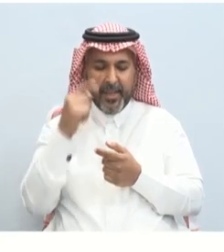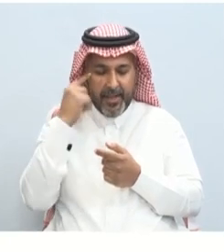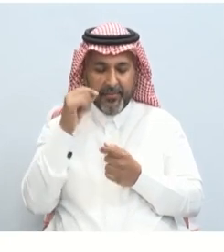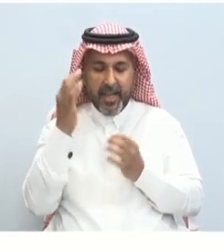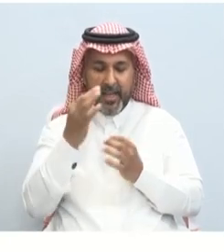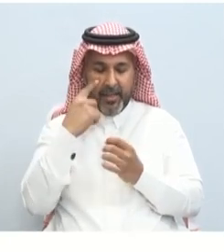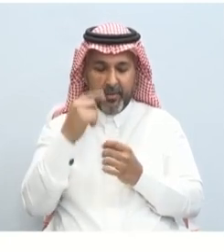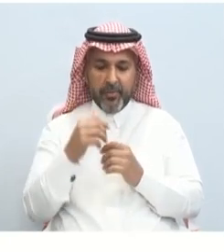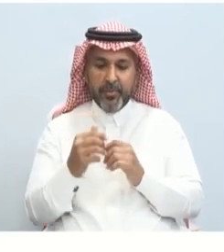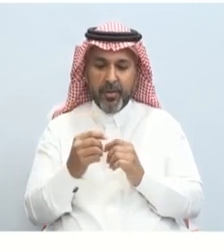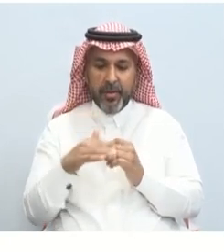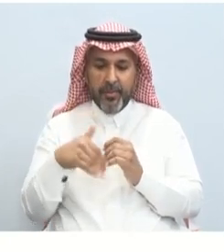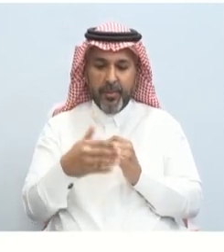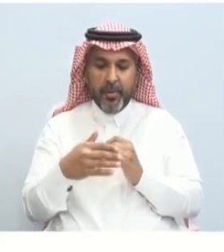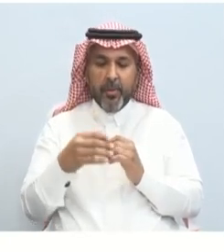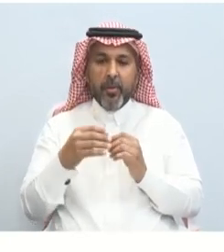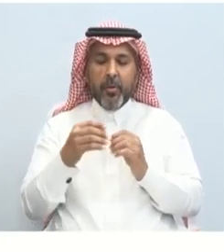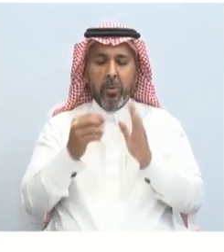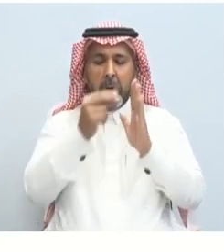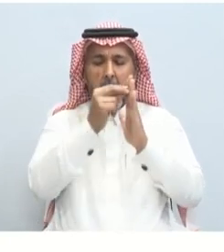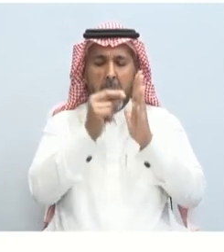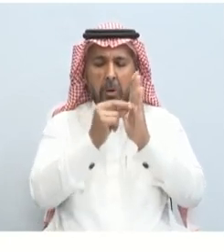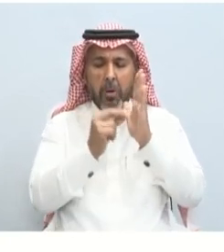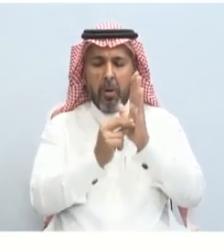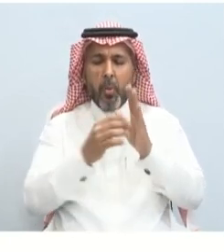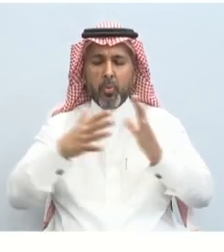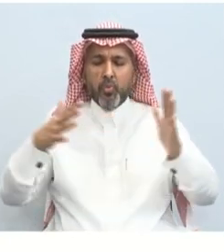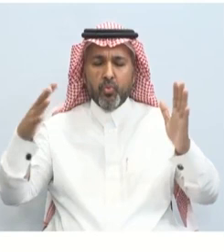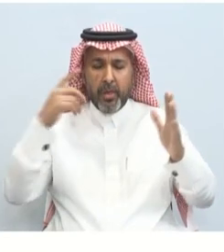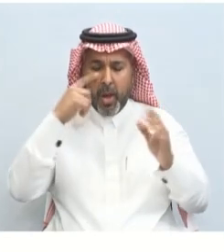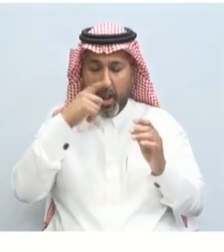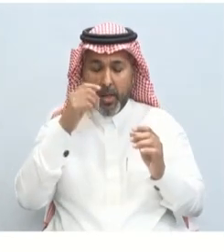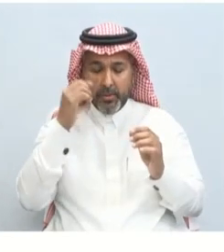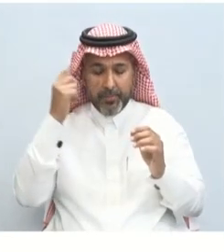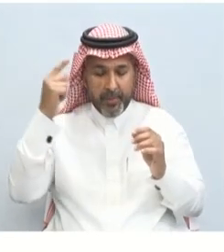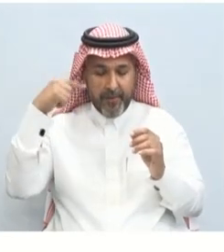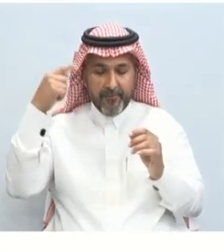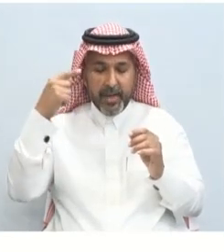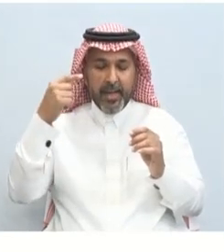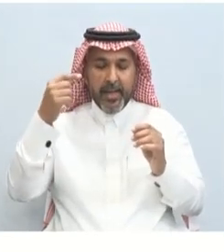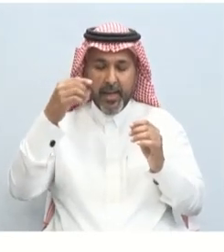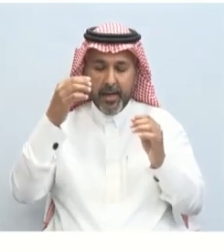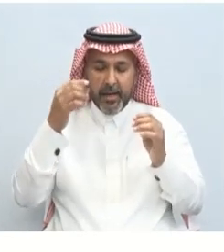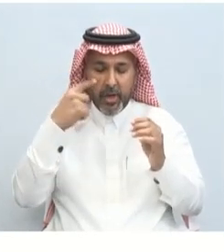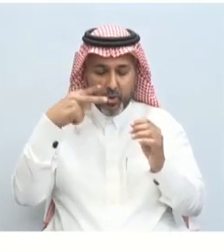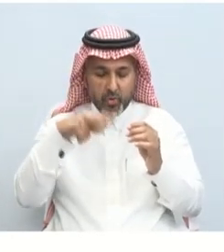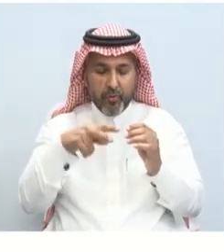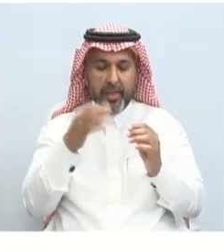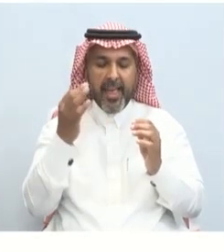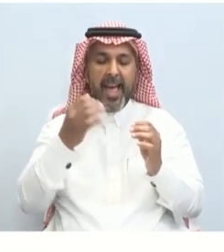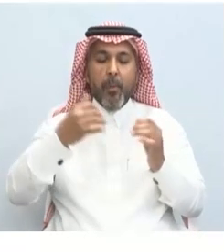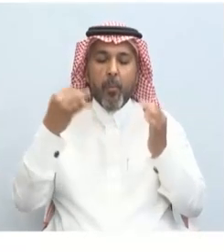واخيرا عده قواعد يعتمد عليها او يعتمد عليها التفكير في انتقاله من المقدمه او المقدمات